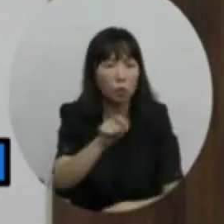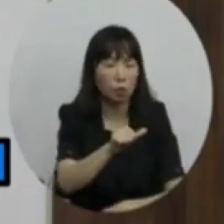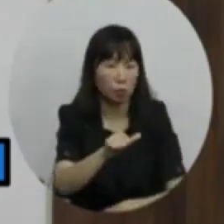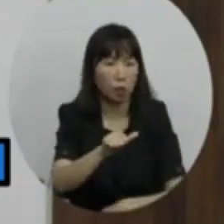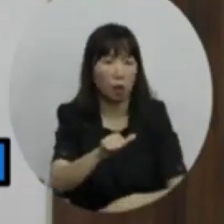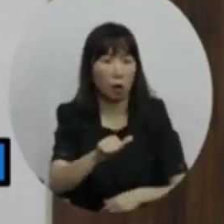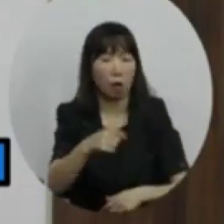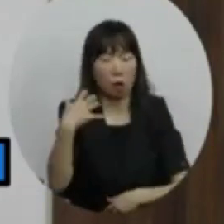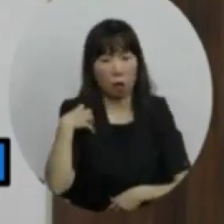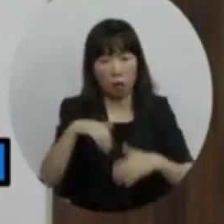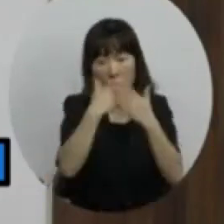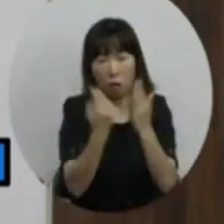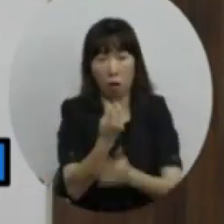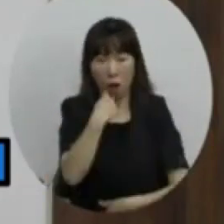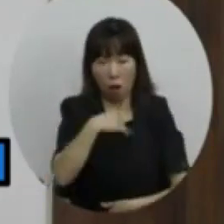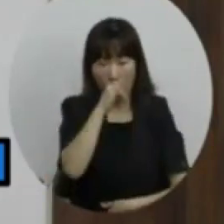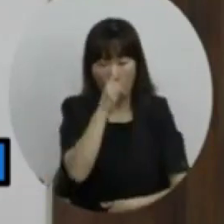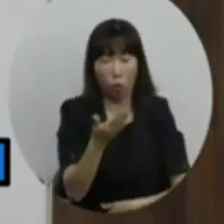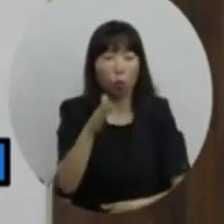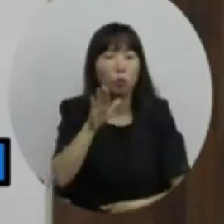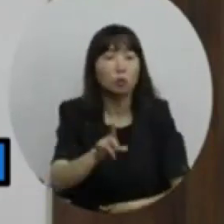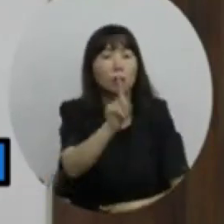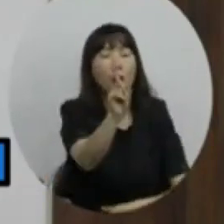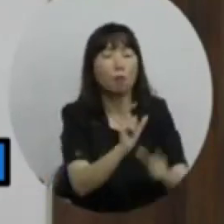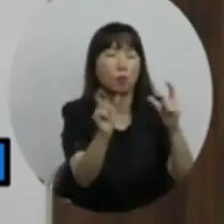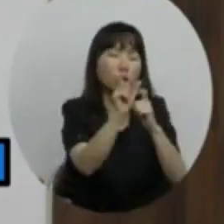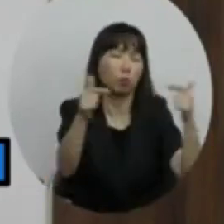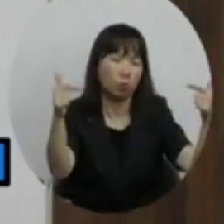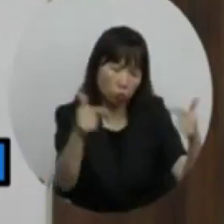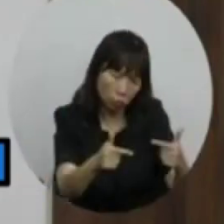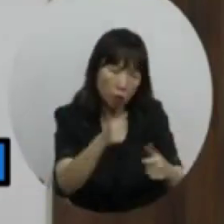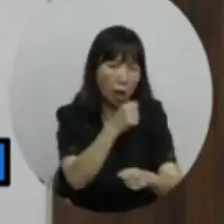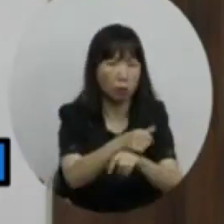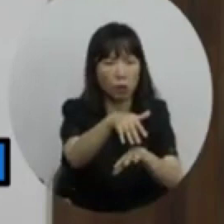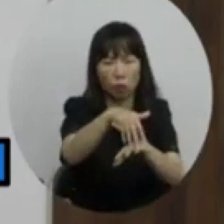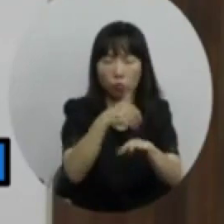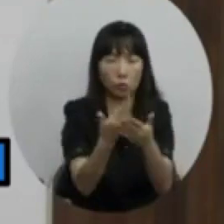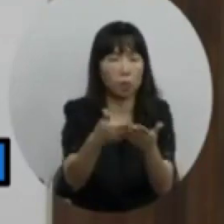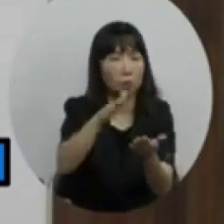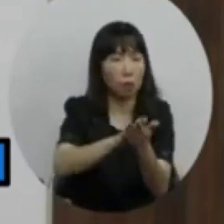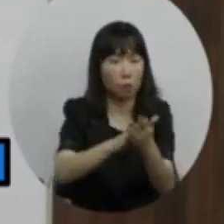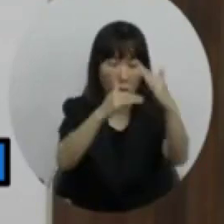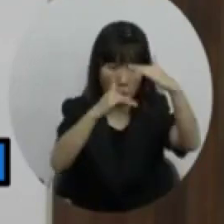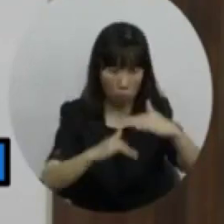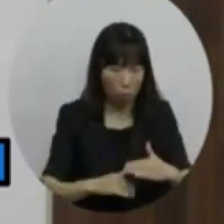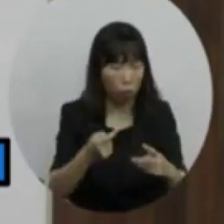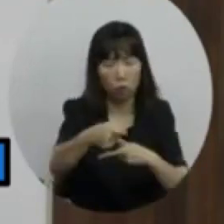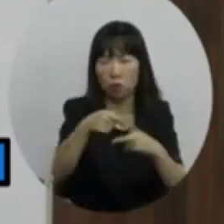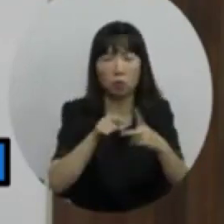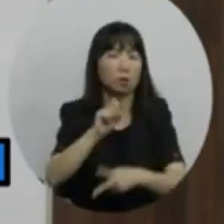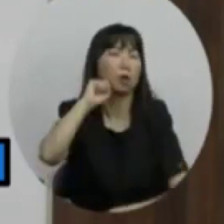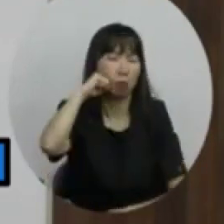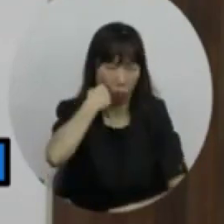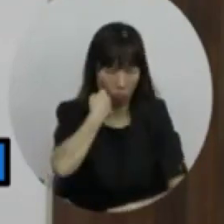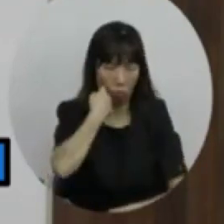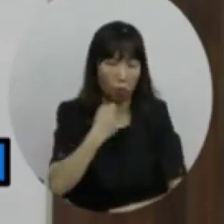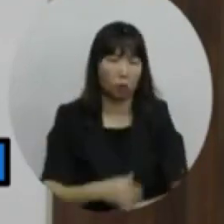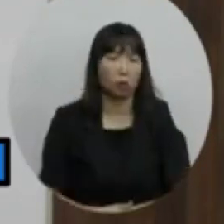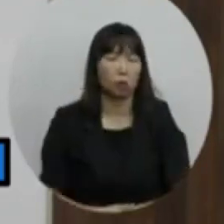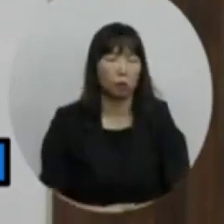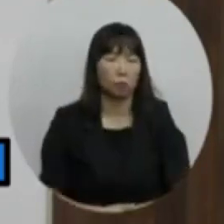정원을 오히려 한 명을 더 축소할 계획이라는 조직 개편안은 아무리 생각해도 이해할 수 없는 처사라고